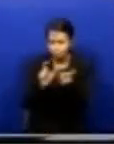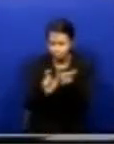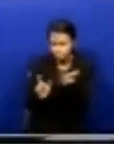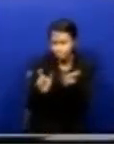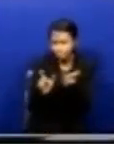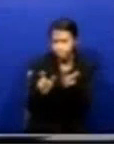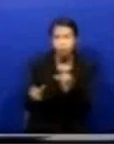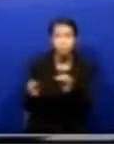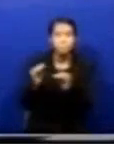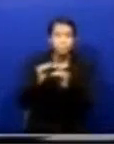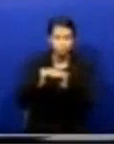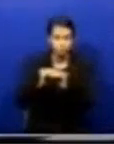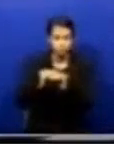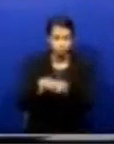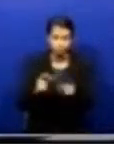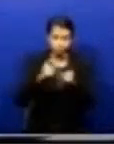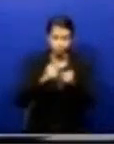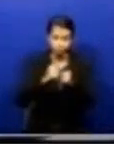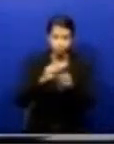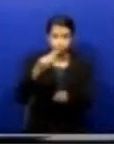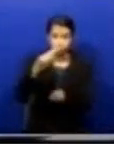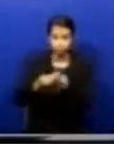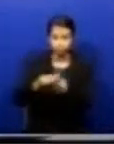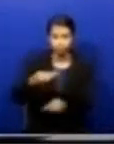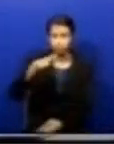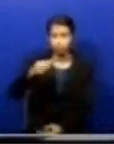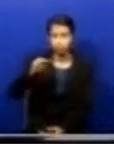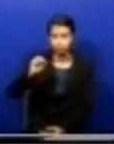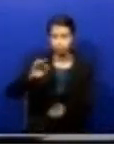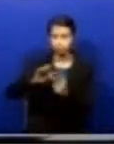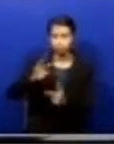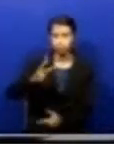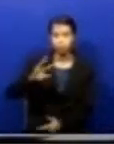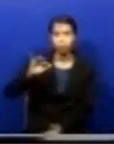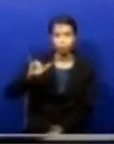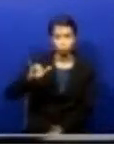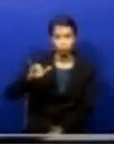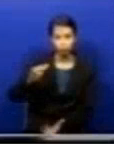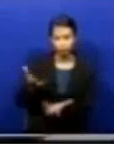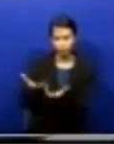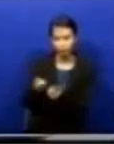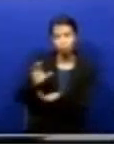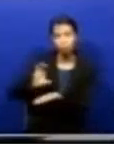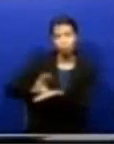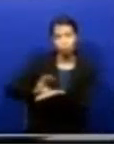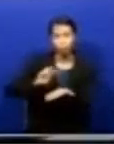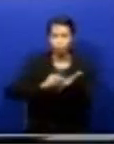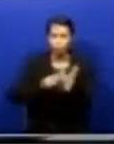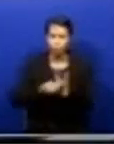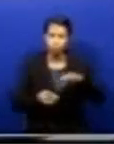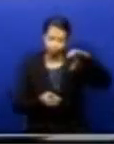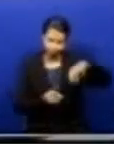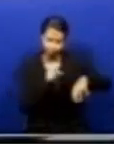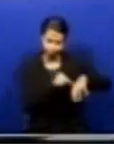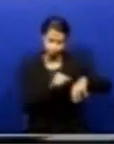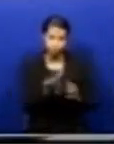โดยให้เพิ่มคำว่าหน่วยรับงบประมาณหมายความว่าหน่วยงานของรัฐที่ได้รับจัดสรรงบประมาณร